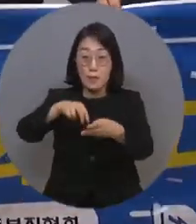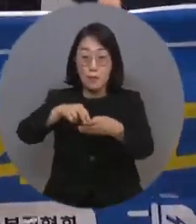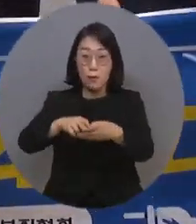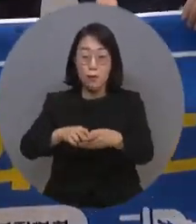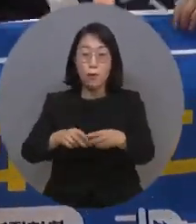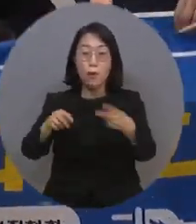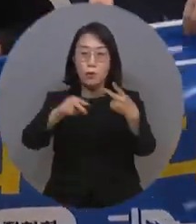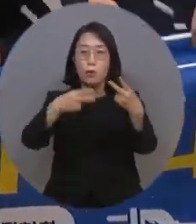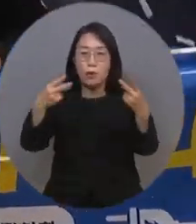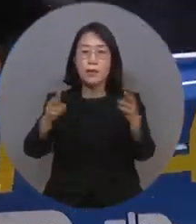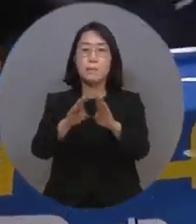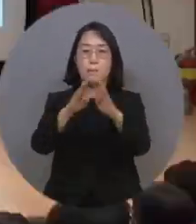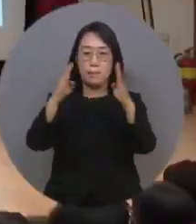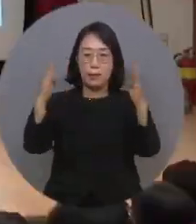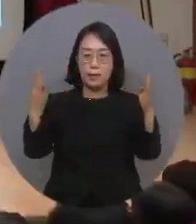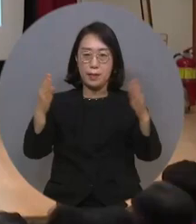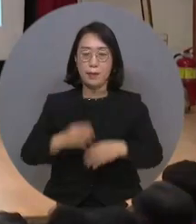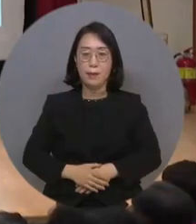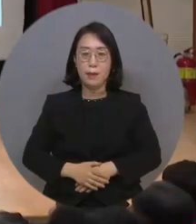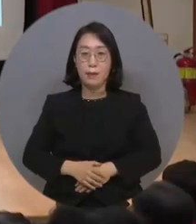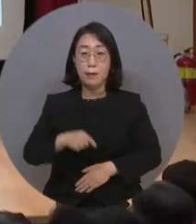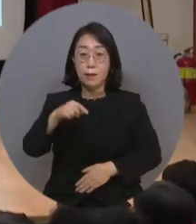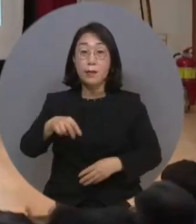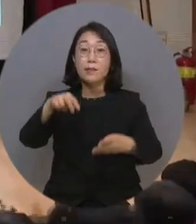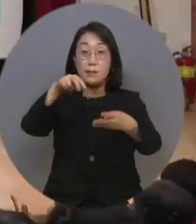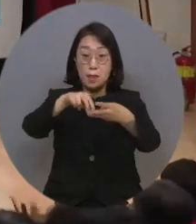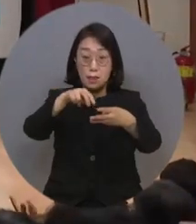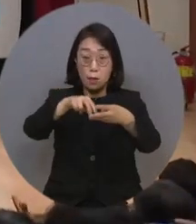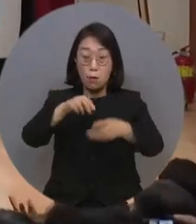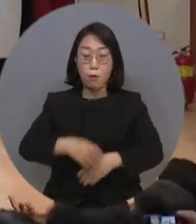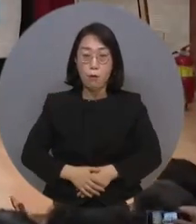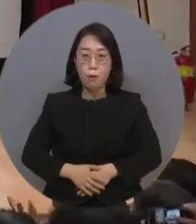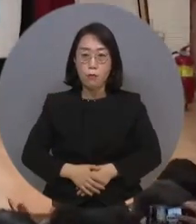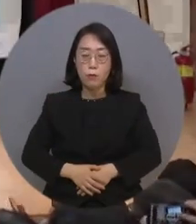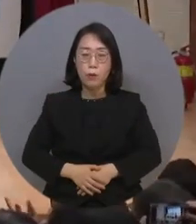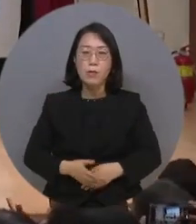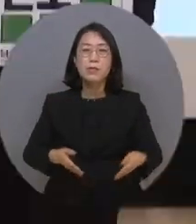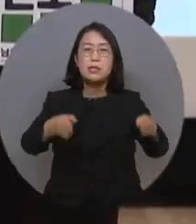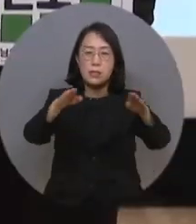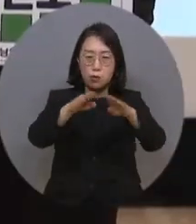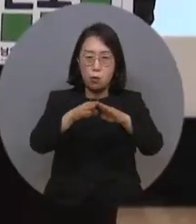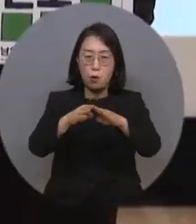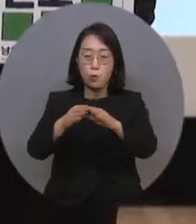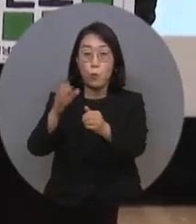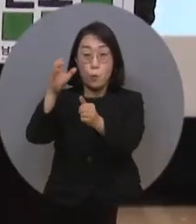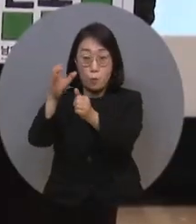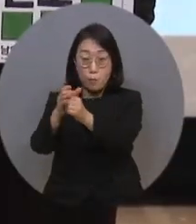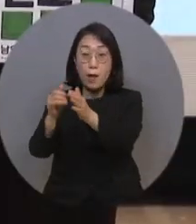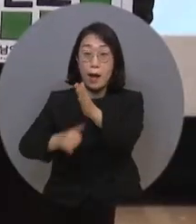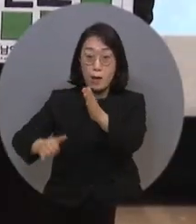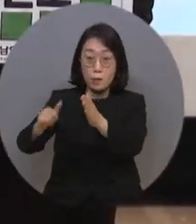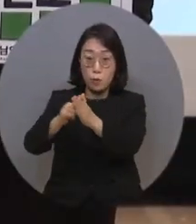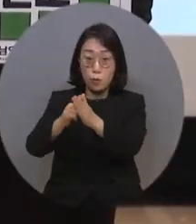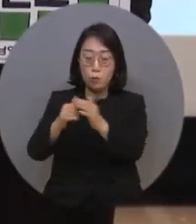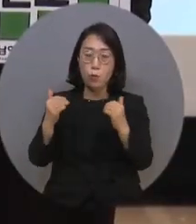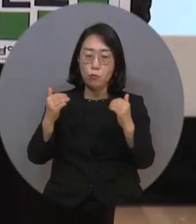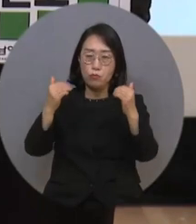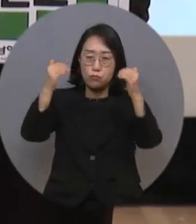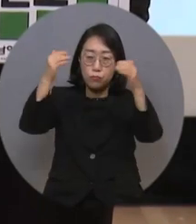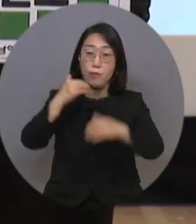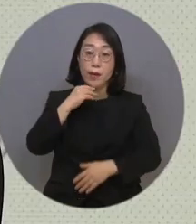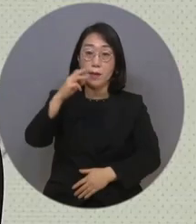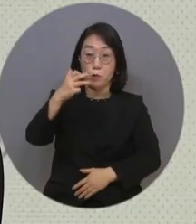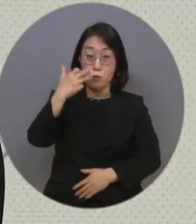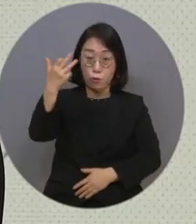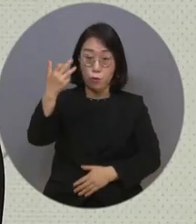문을 열었습니다. 희망 디딤돌 센터는 양육시설과 위탁가정에서 지내다가 만 18살이 돼